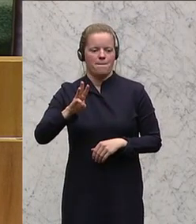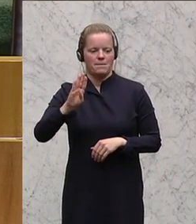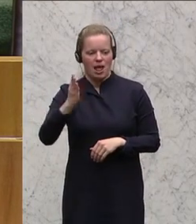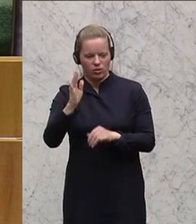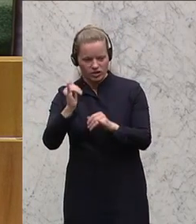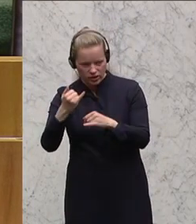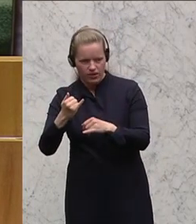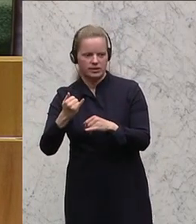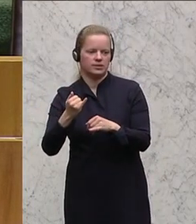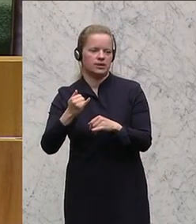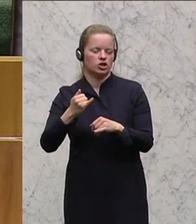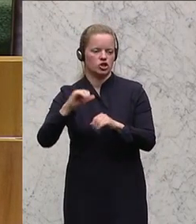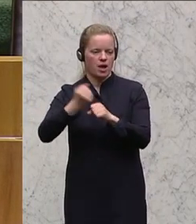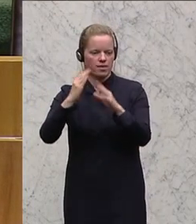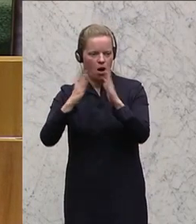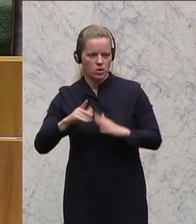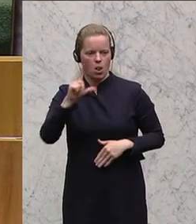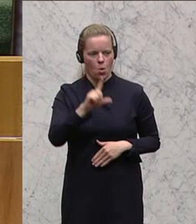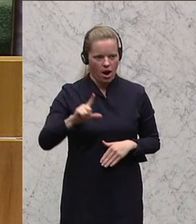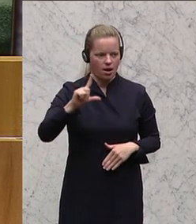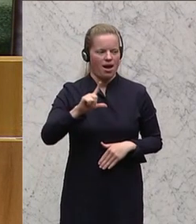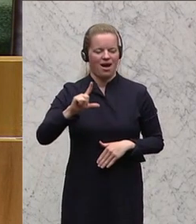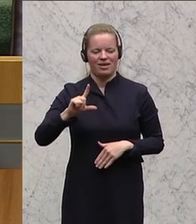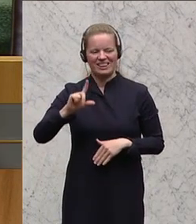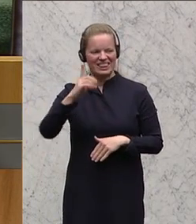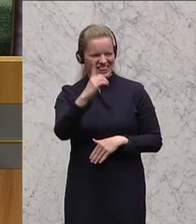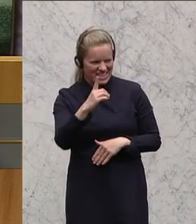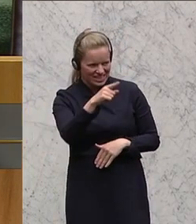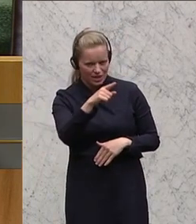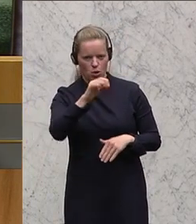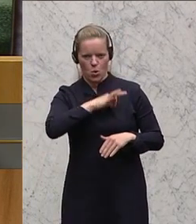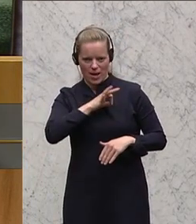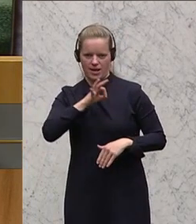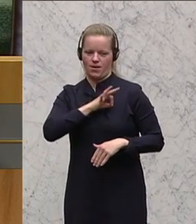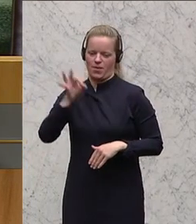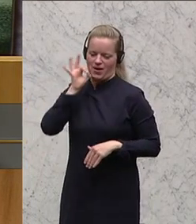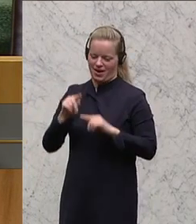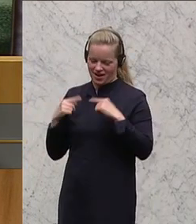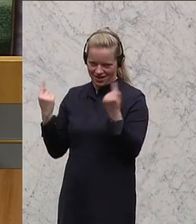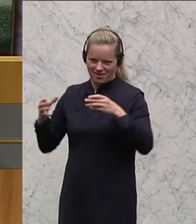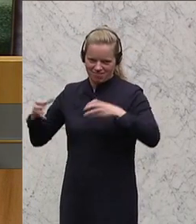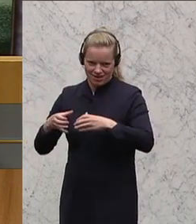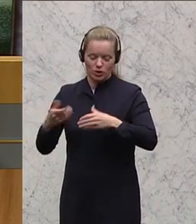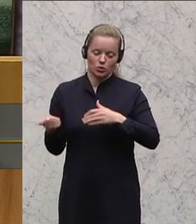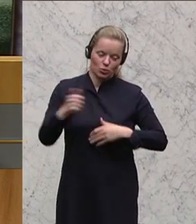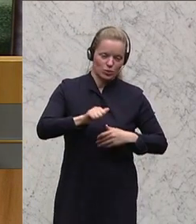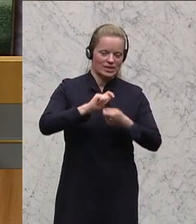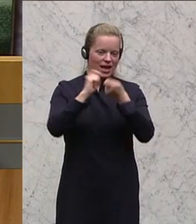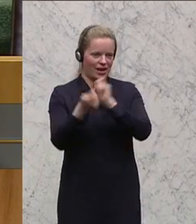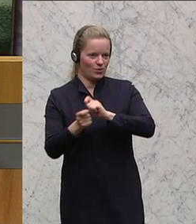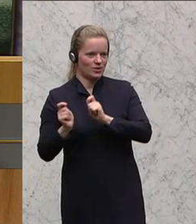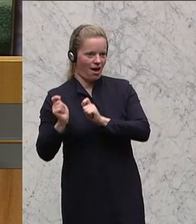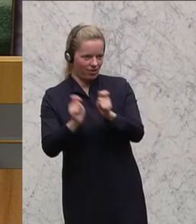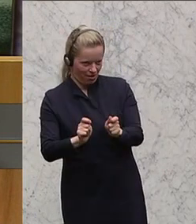Belakowitsch, Schänewein, Mag. Steinhauser, Mag. Lorca, Ingenieur Dietrich, Kolleginnen und Kollegen, einen Zusatz- bzw. Abänderungsantrag